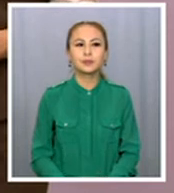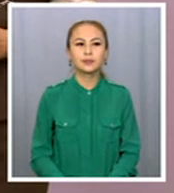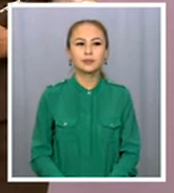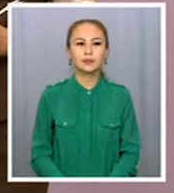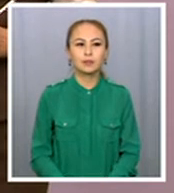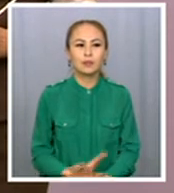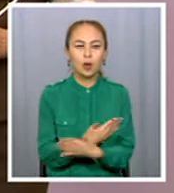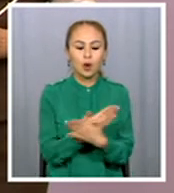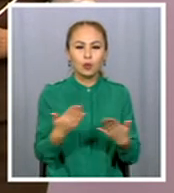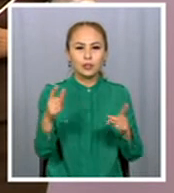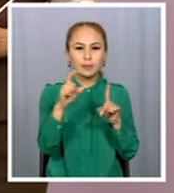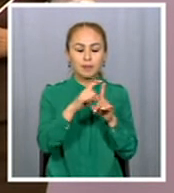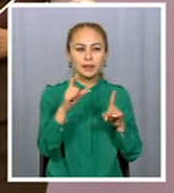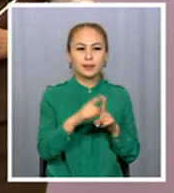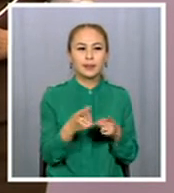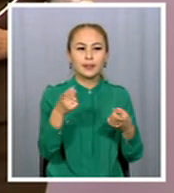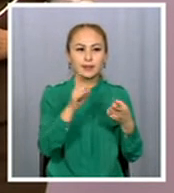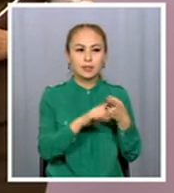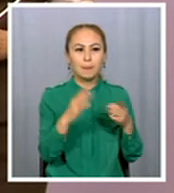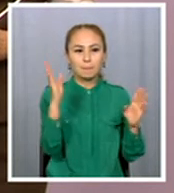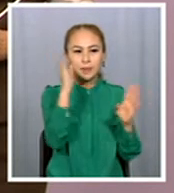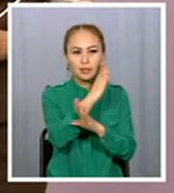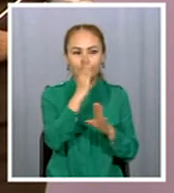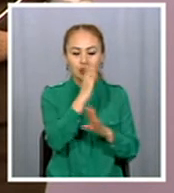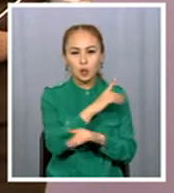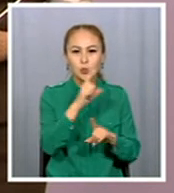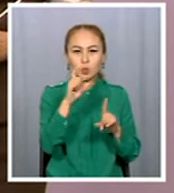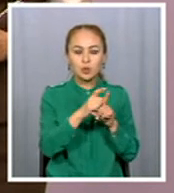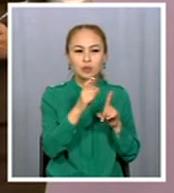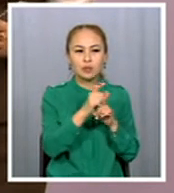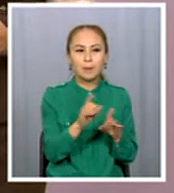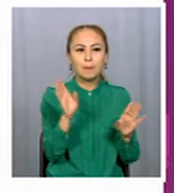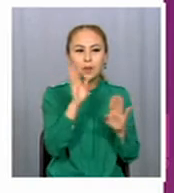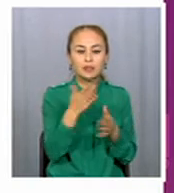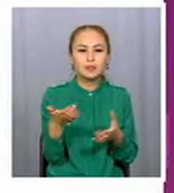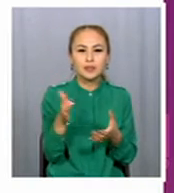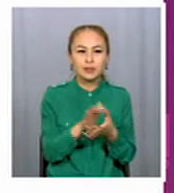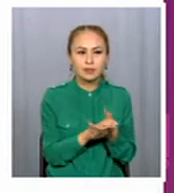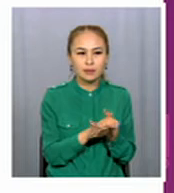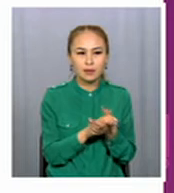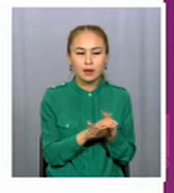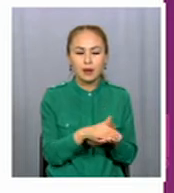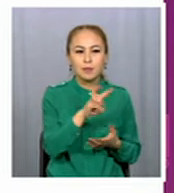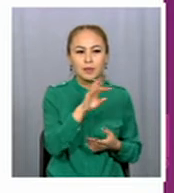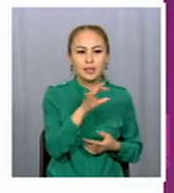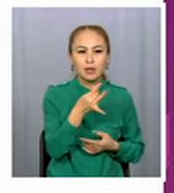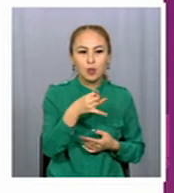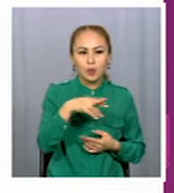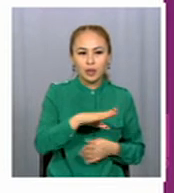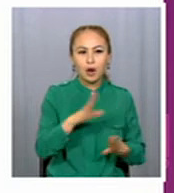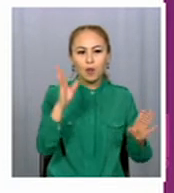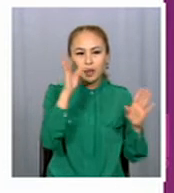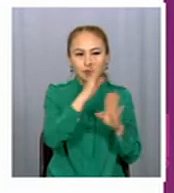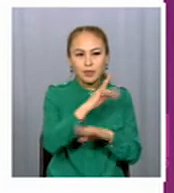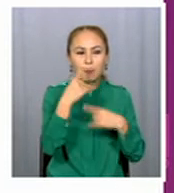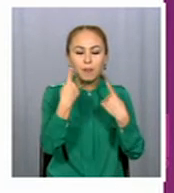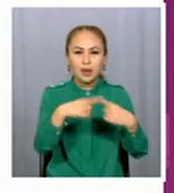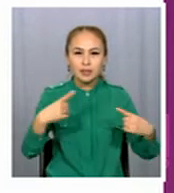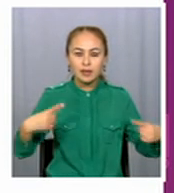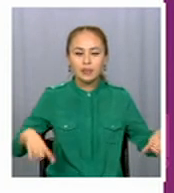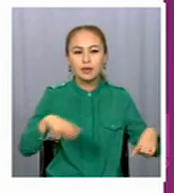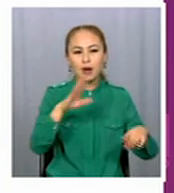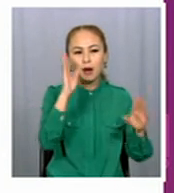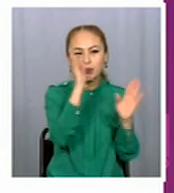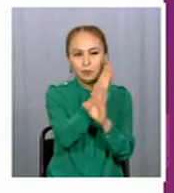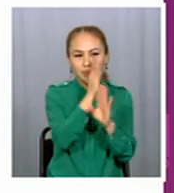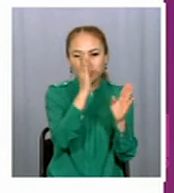Осы мәтінде кездескен метеорология сөзінің мағынасымен танысайық. Метеорология – ауа райы мен